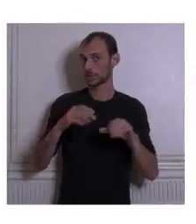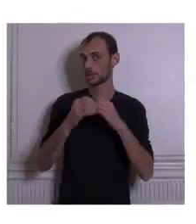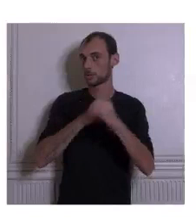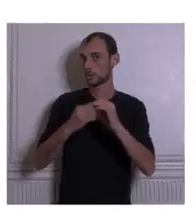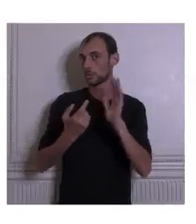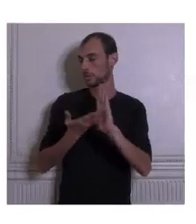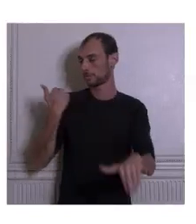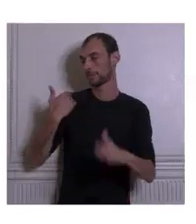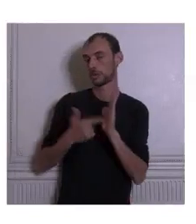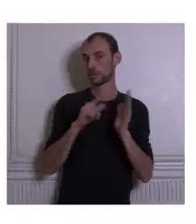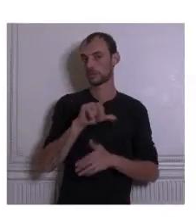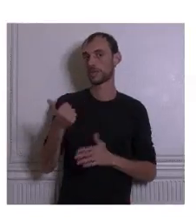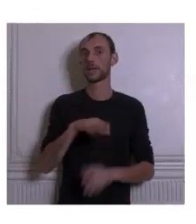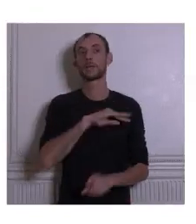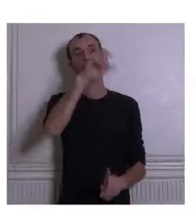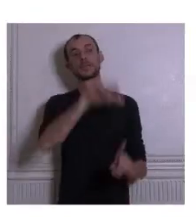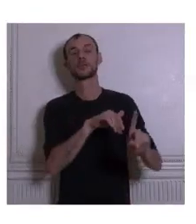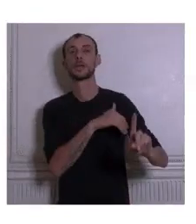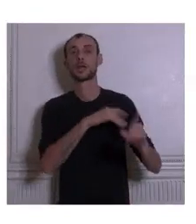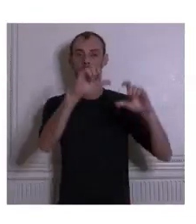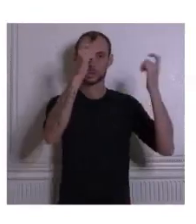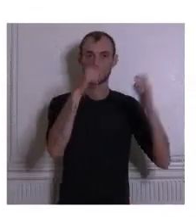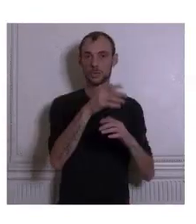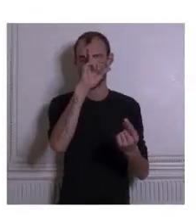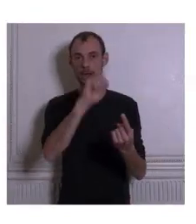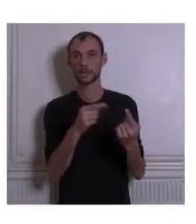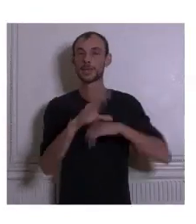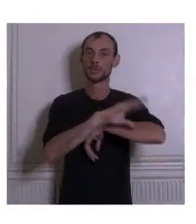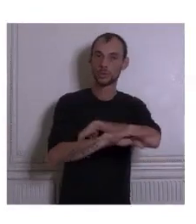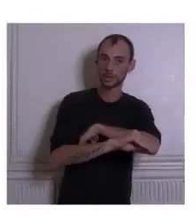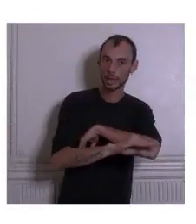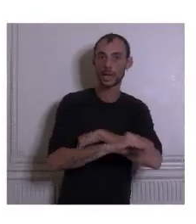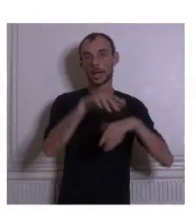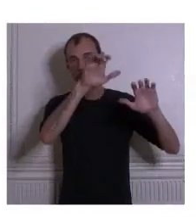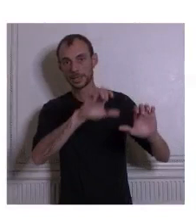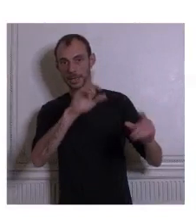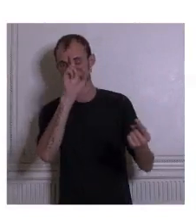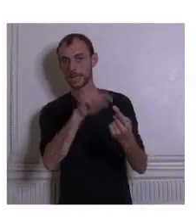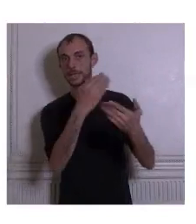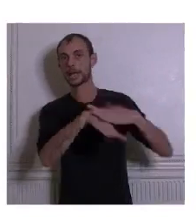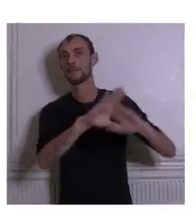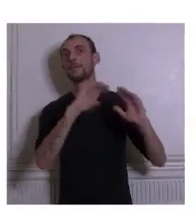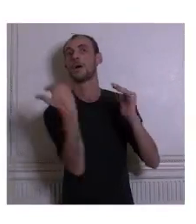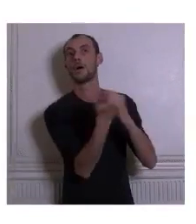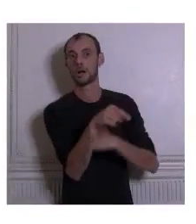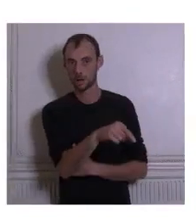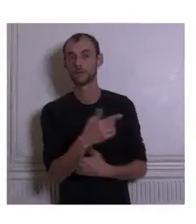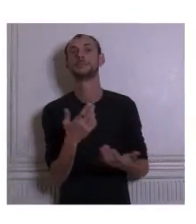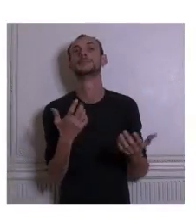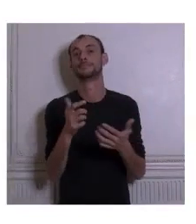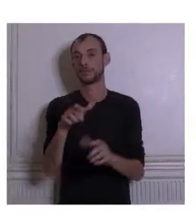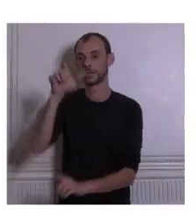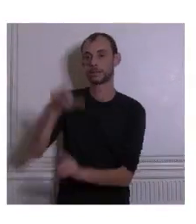Délibération de principe pour le recrutement d'agents remplaçants. Oui, mes chers collègues, afin de se mettre en conformité